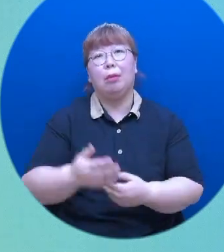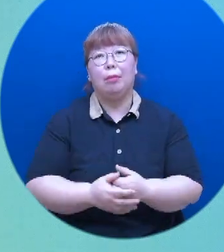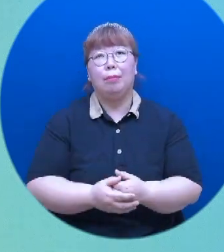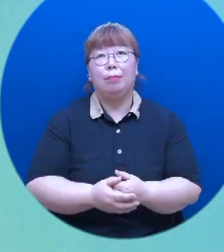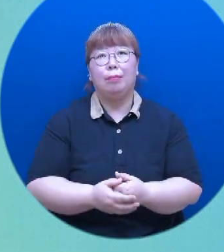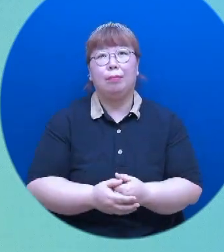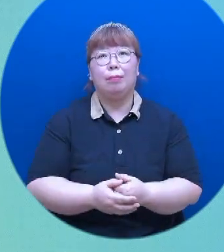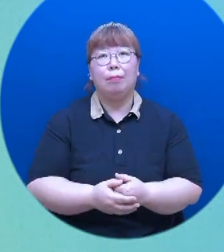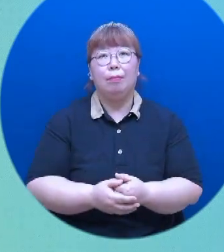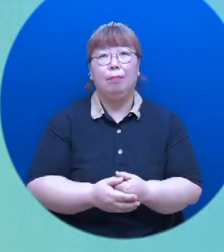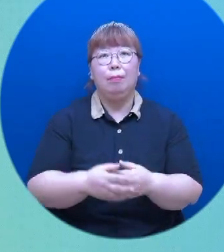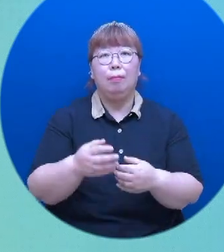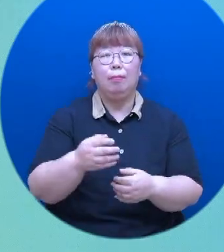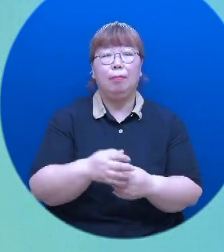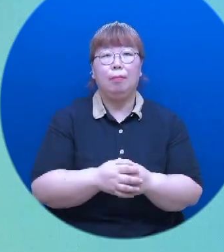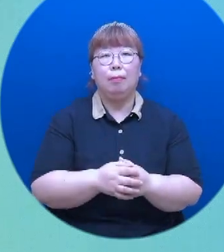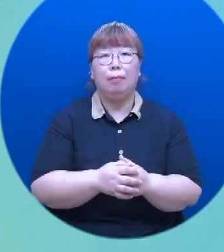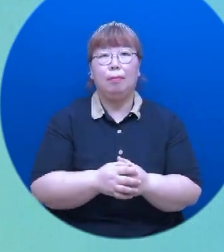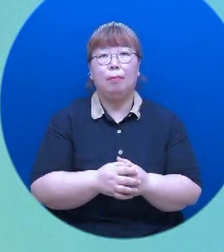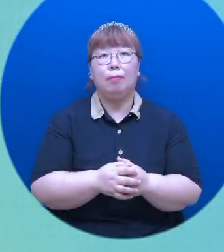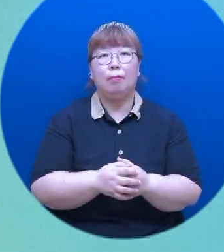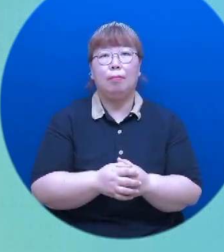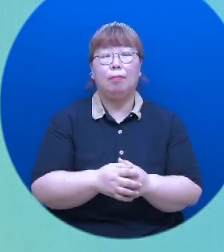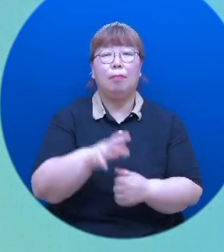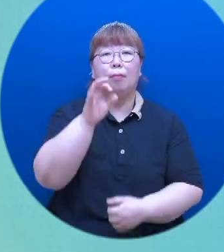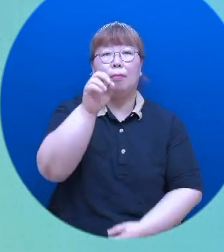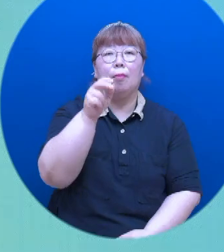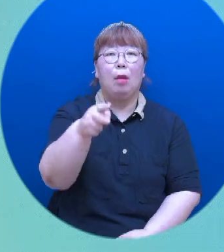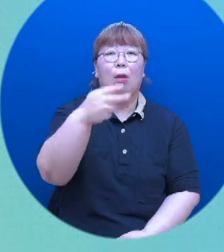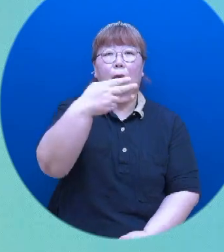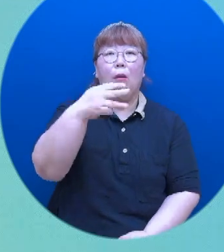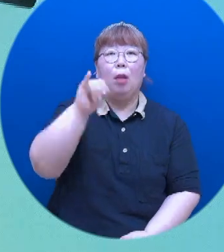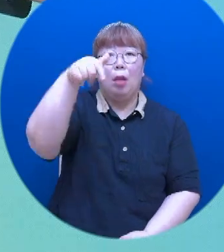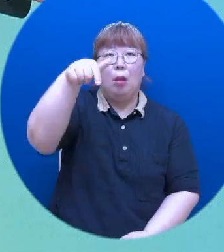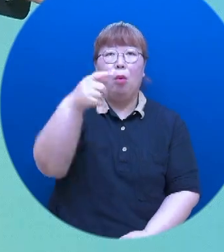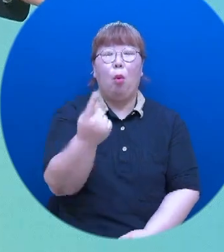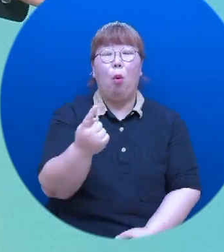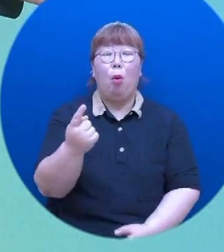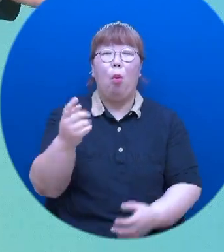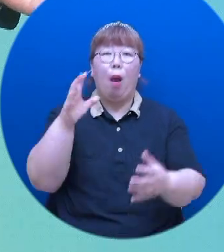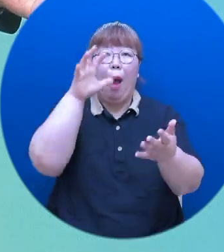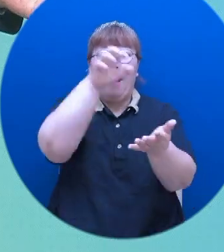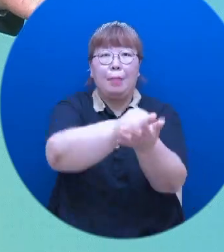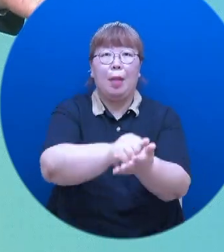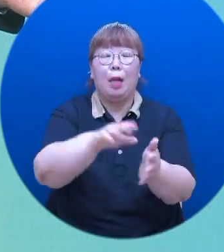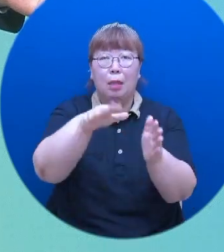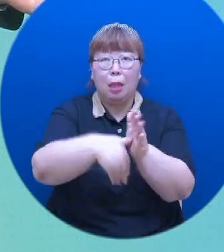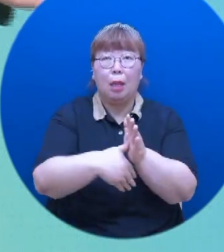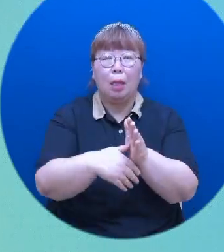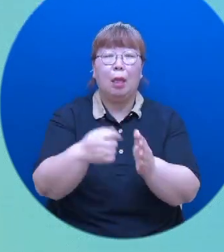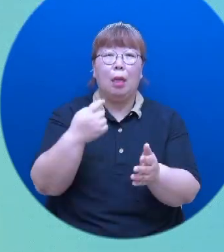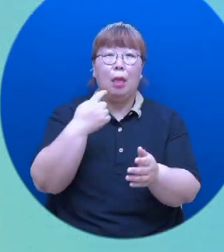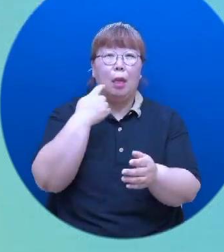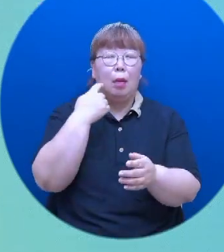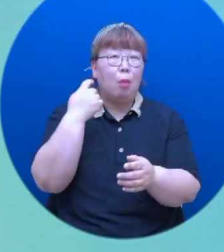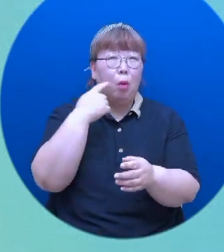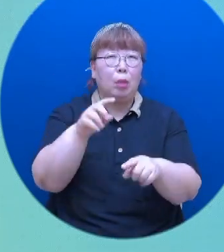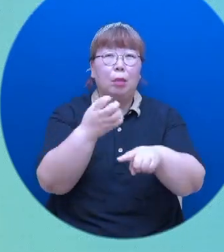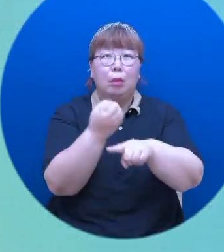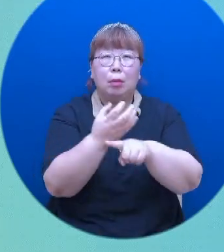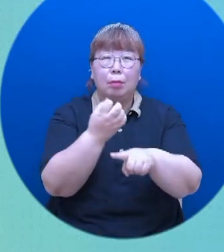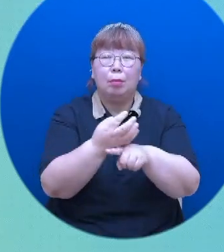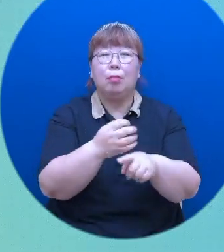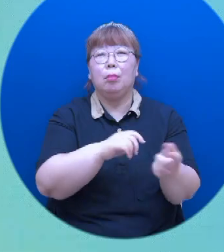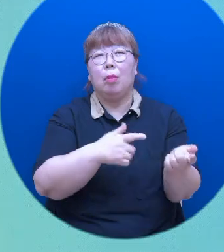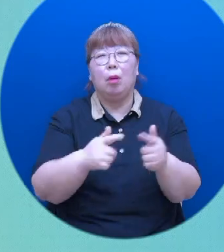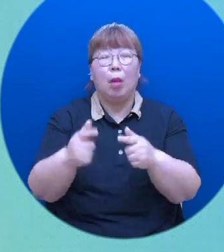그것만인가요? 아하는요. 여리고 함락대에 은 200세겔 금덩어리 그리고 신할산 외투를